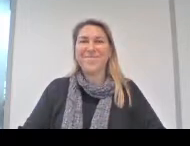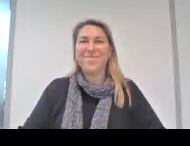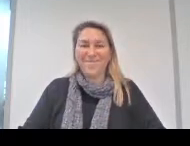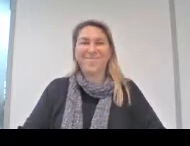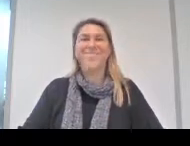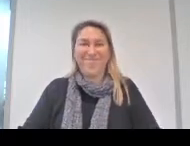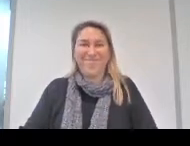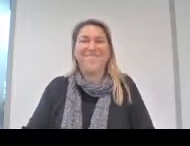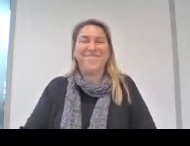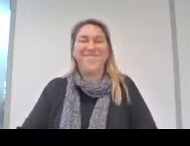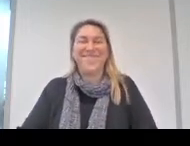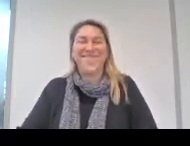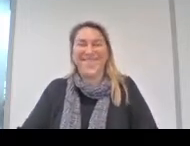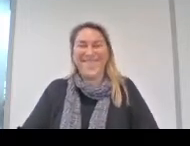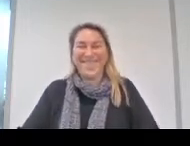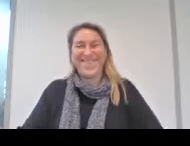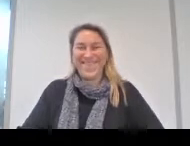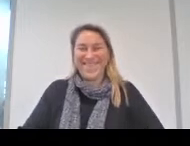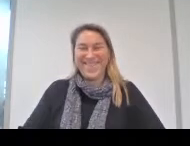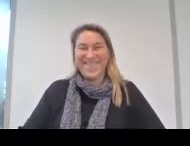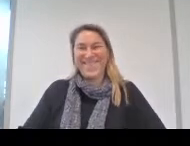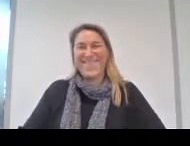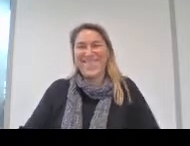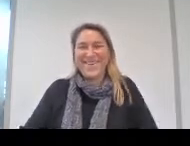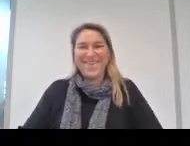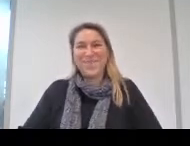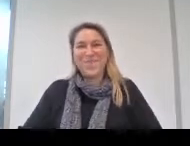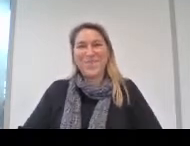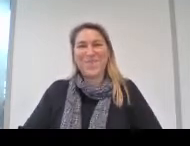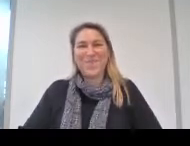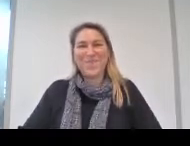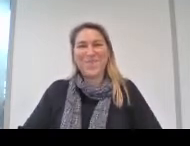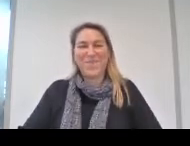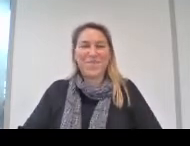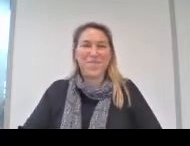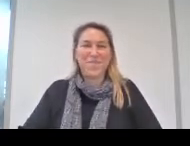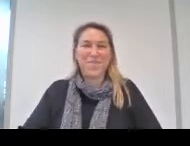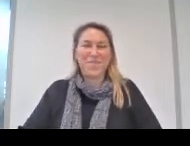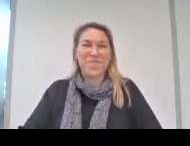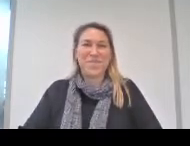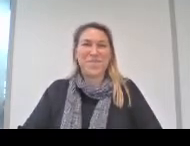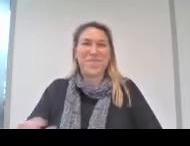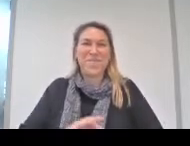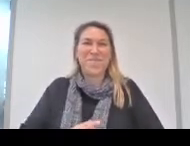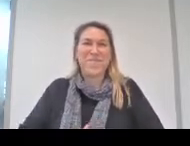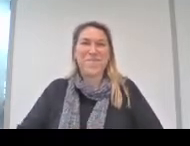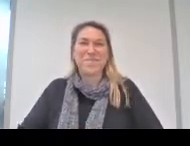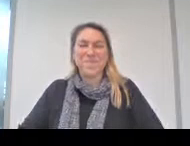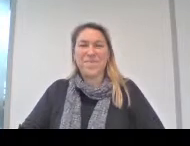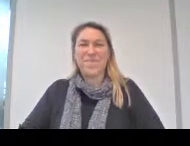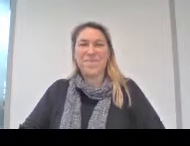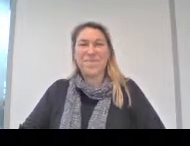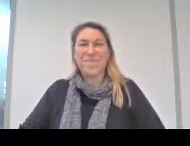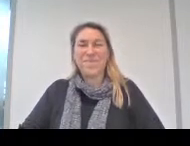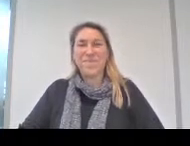Activer le micro. On va commencer par les chiffres clés. En introduction, la région Auvergne-Rhône-Alpes est la deuxième région touristique de